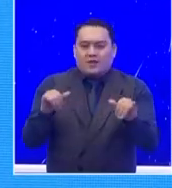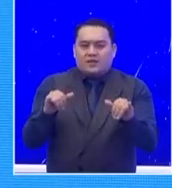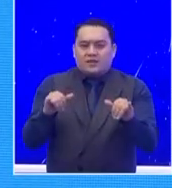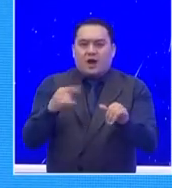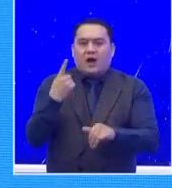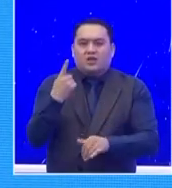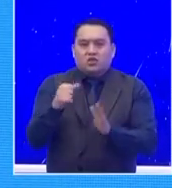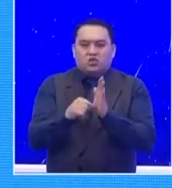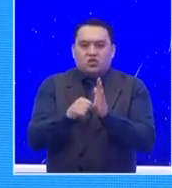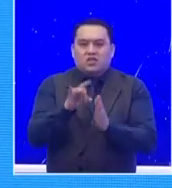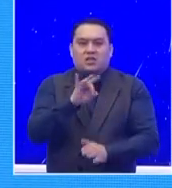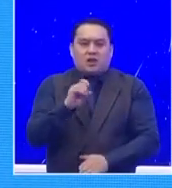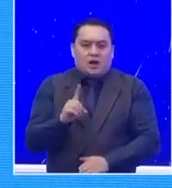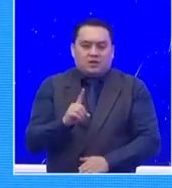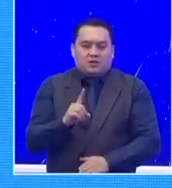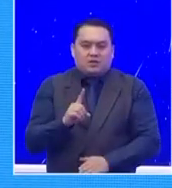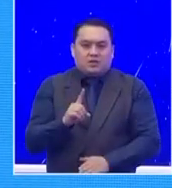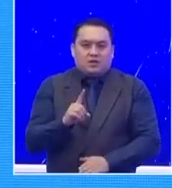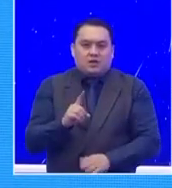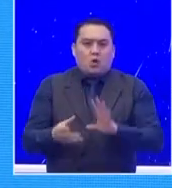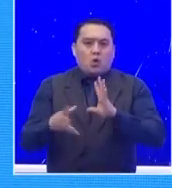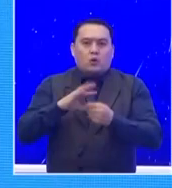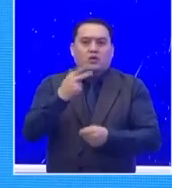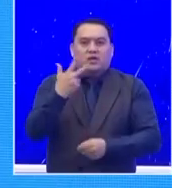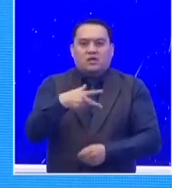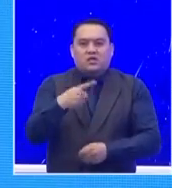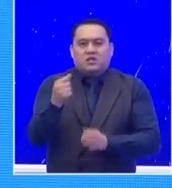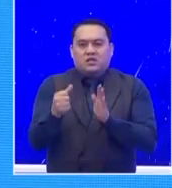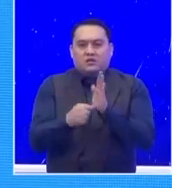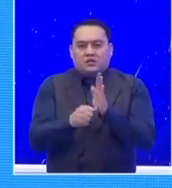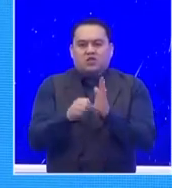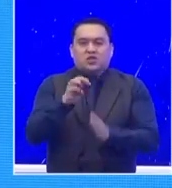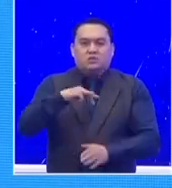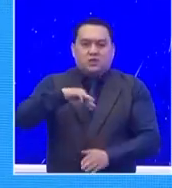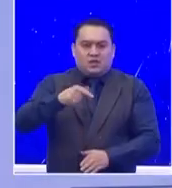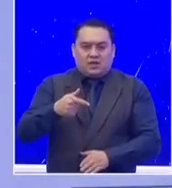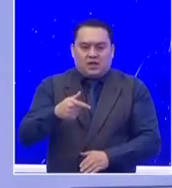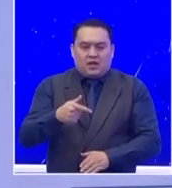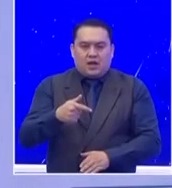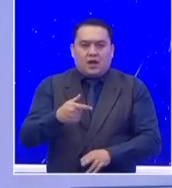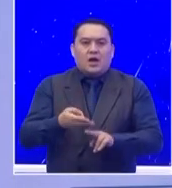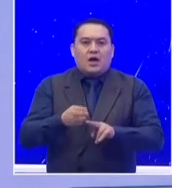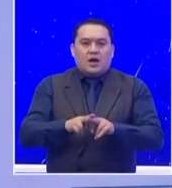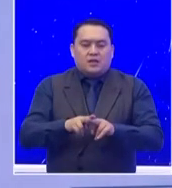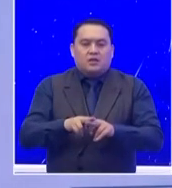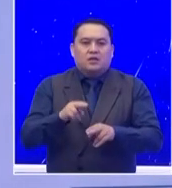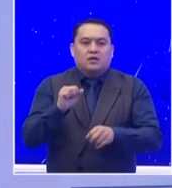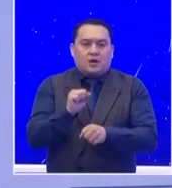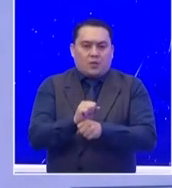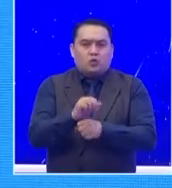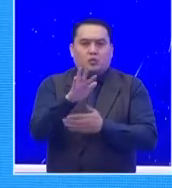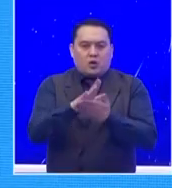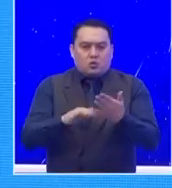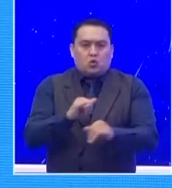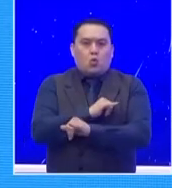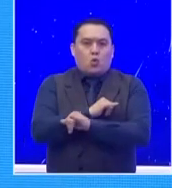в 1,6 раза и составили 32,6 миллиарда тенге. Но это не предел. В течение года